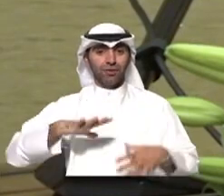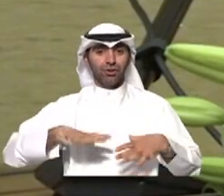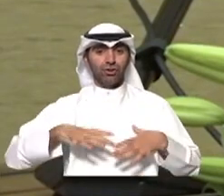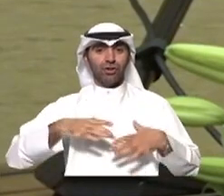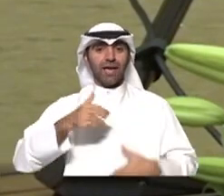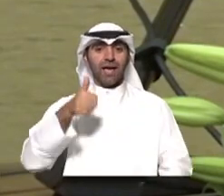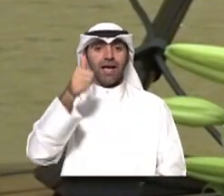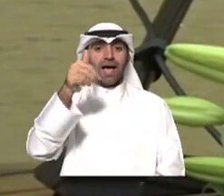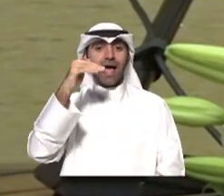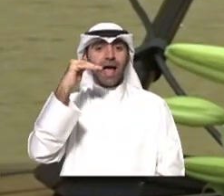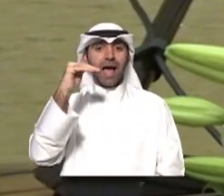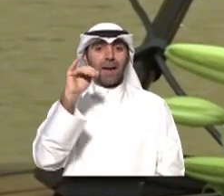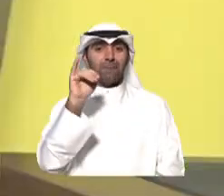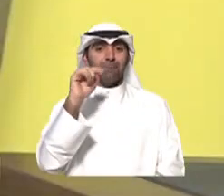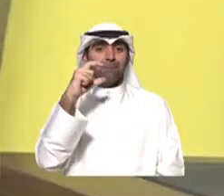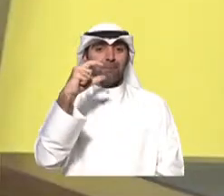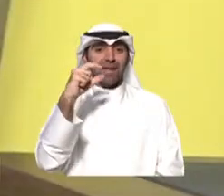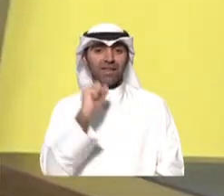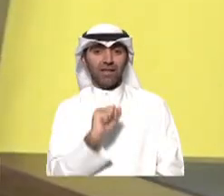يسرنا أن نلتقي بكم اليوم